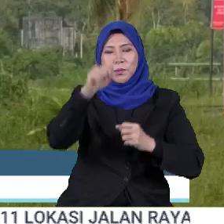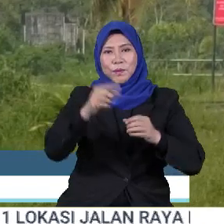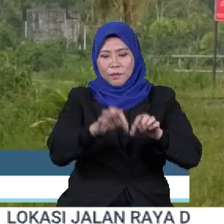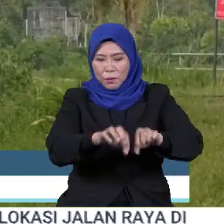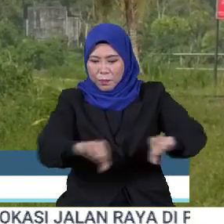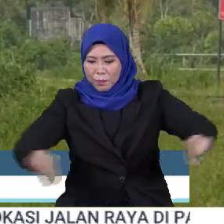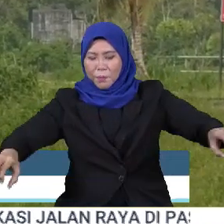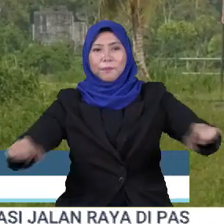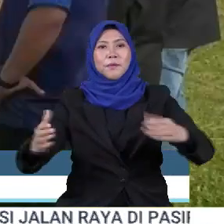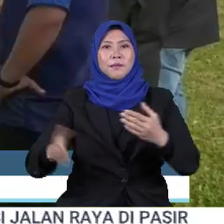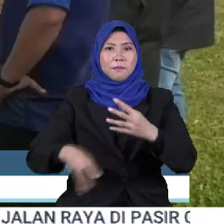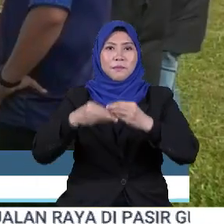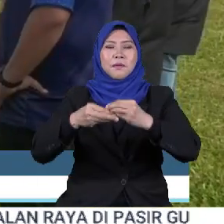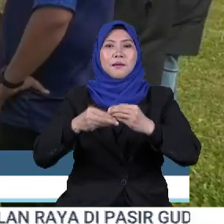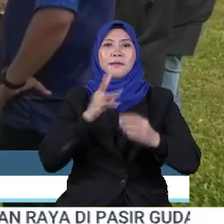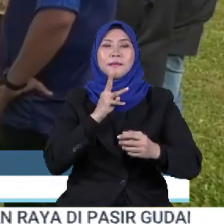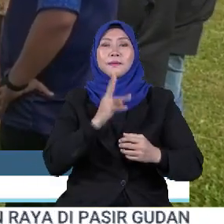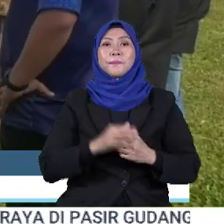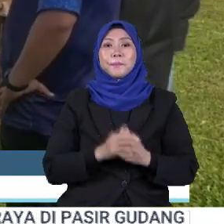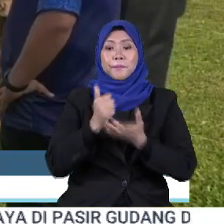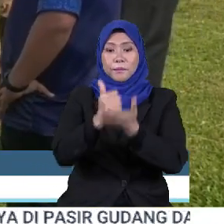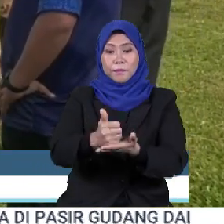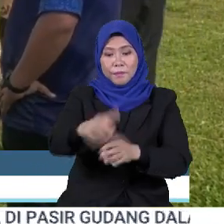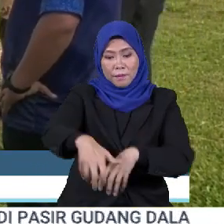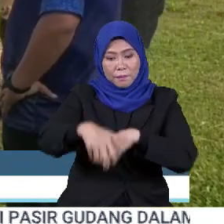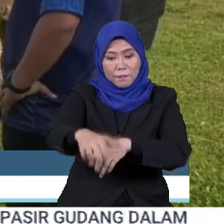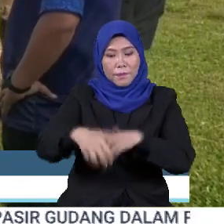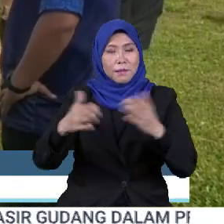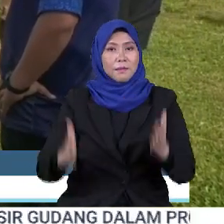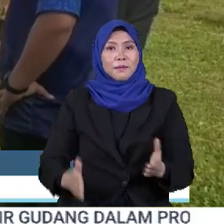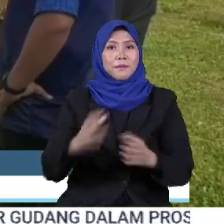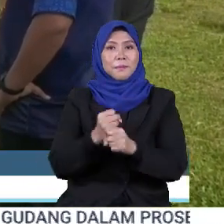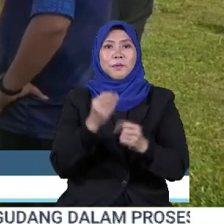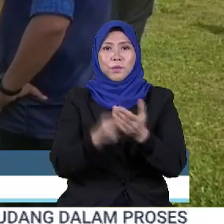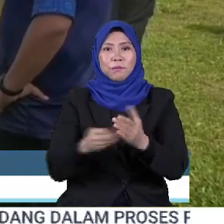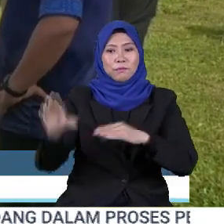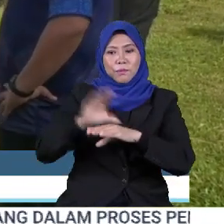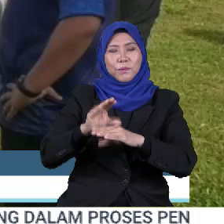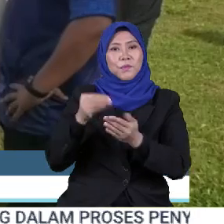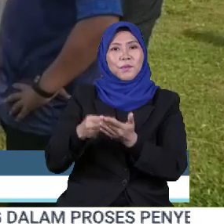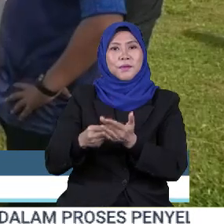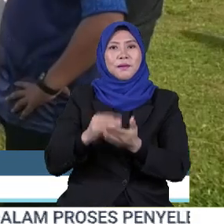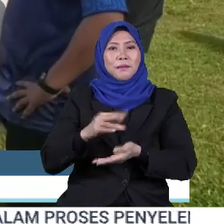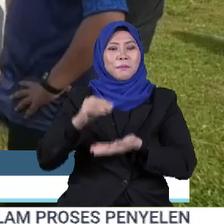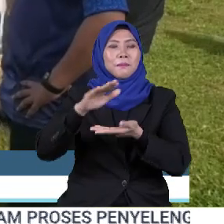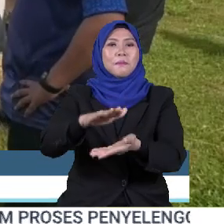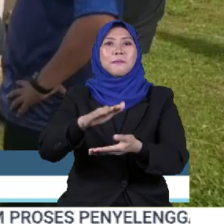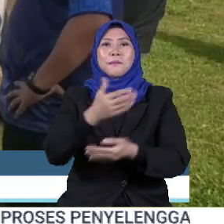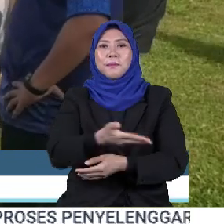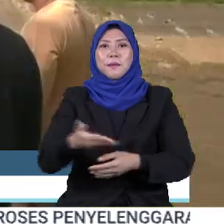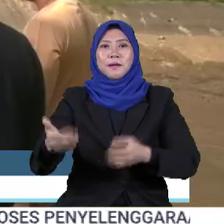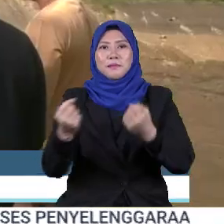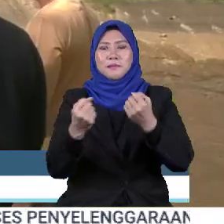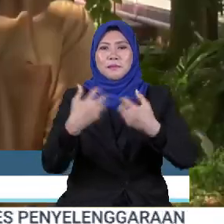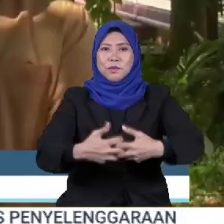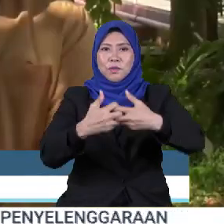tambahan. KADA akan terus berusaha membantu petani dengan mendapatkan peruntukan selain membekalkan bahan bakar untuk jentera yang digunakan